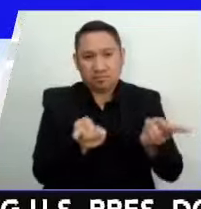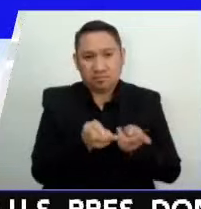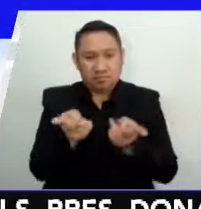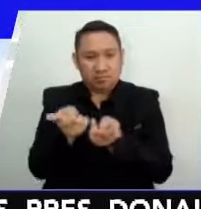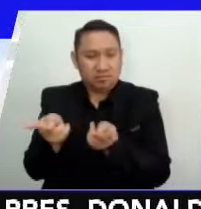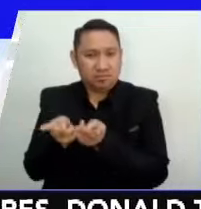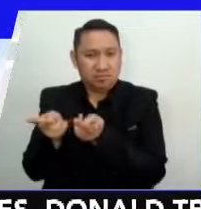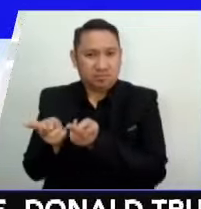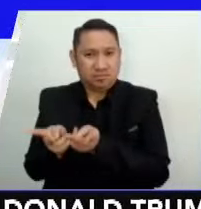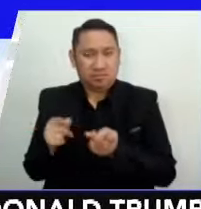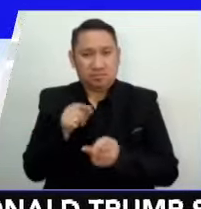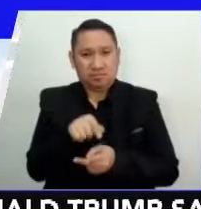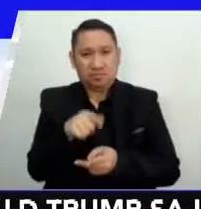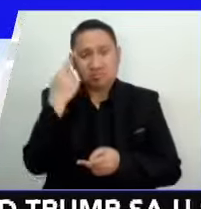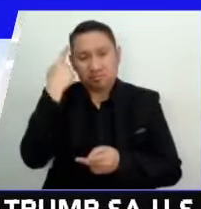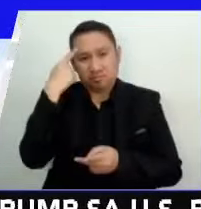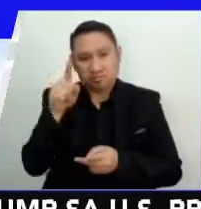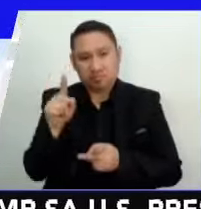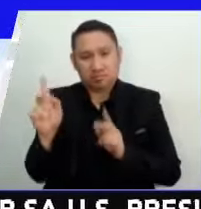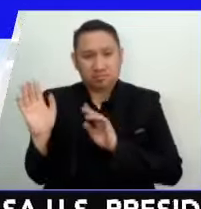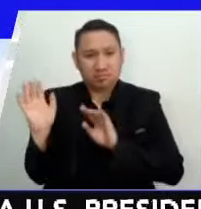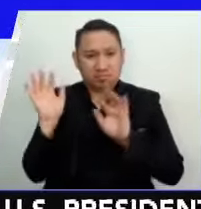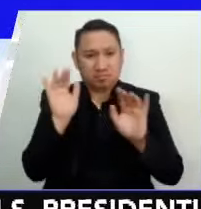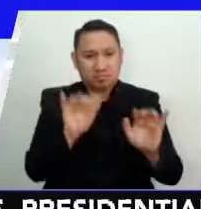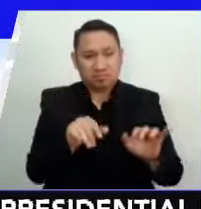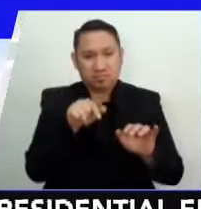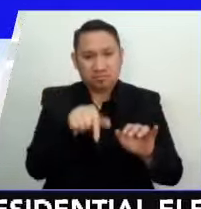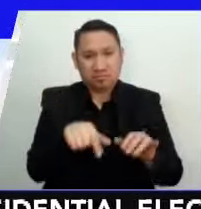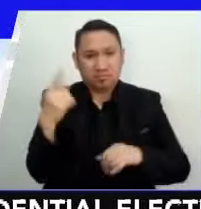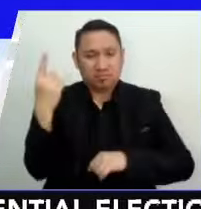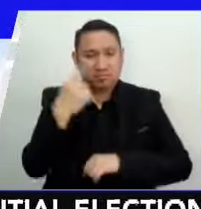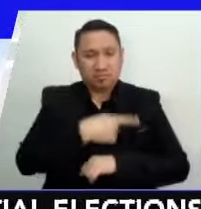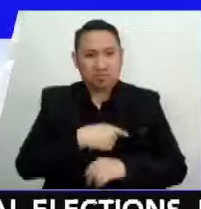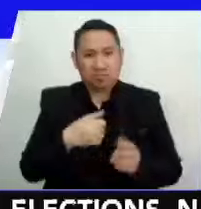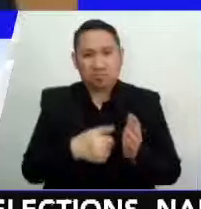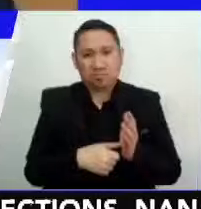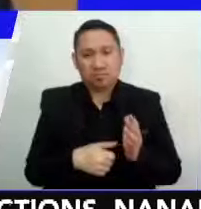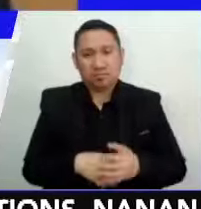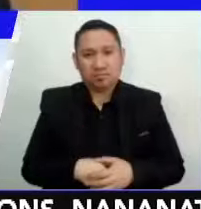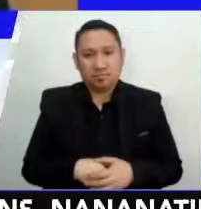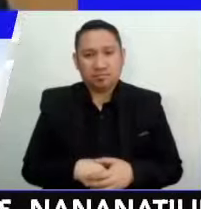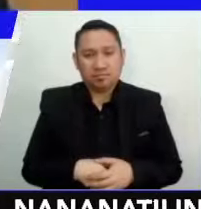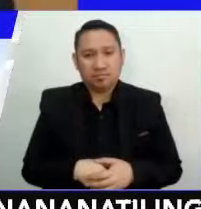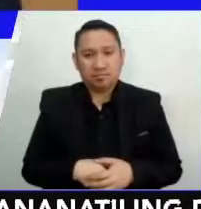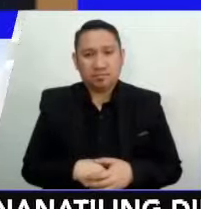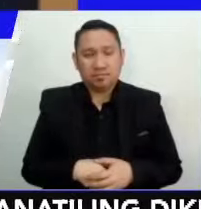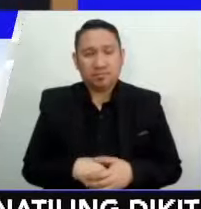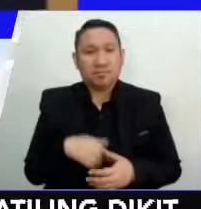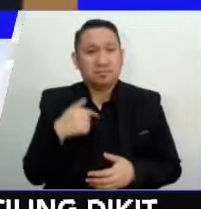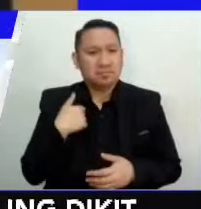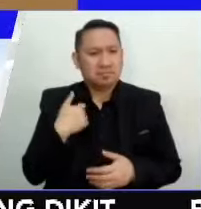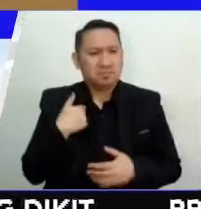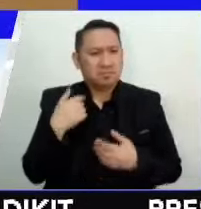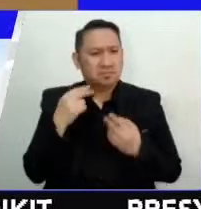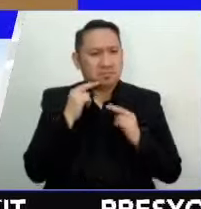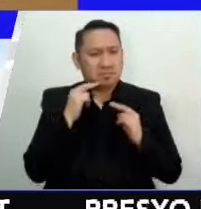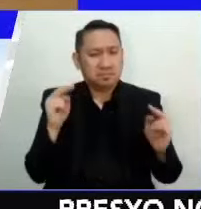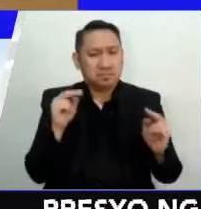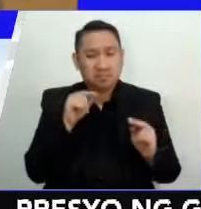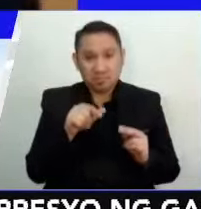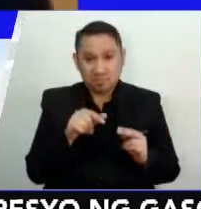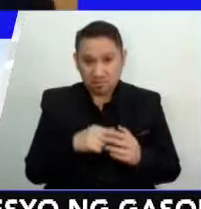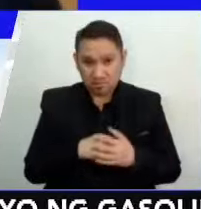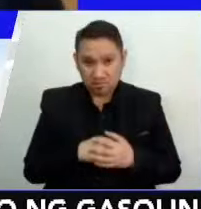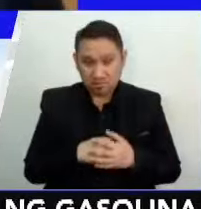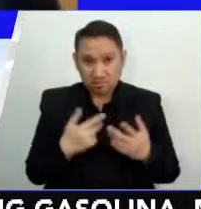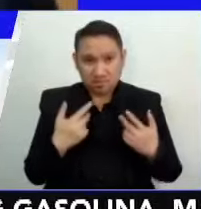boboto sa araw ng ah Martes igat Dave May mga balita kami may mga dugong Pinoy daw na kumakandidato ngayon sa